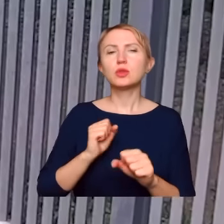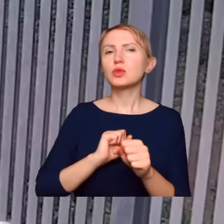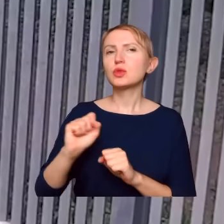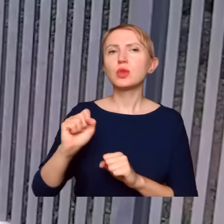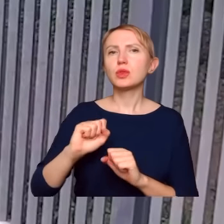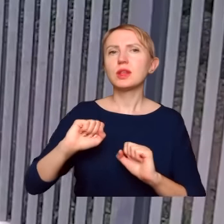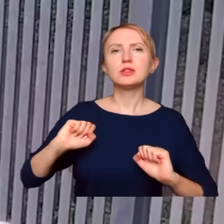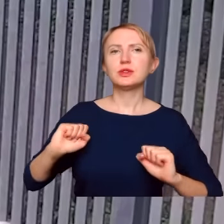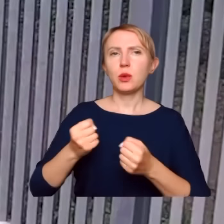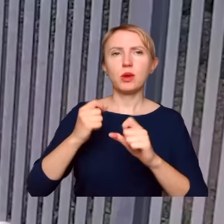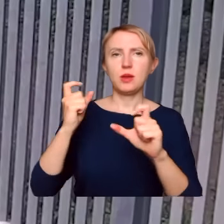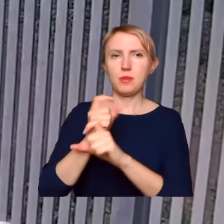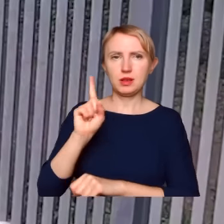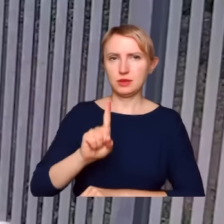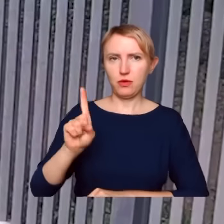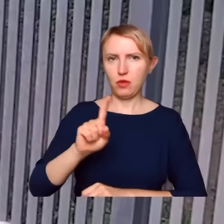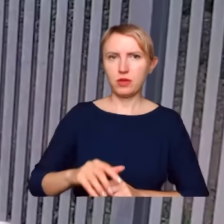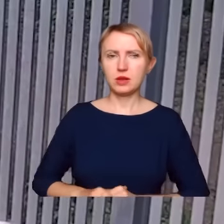państwowe.